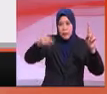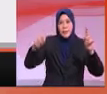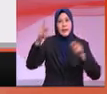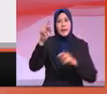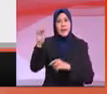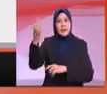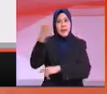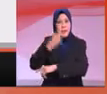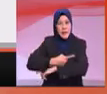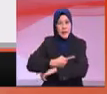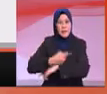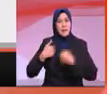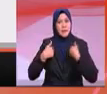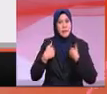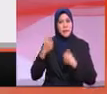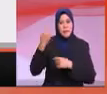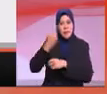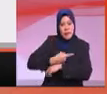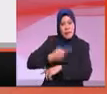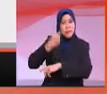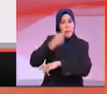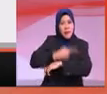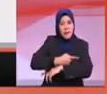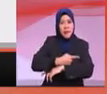Jadi kita lihat ada kes-kes seharian